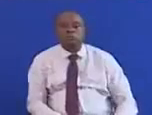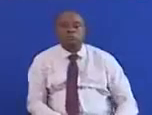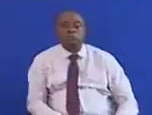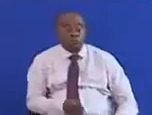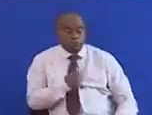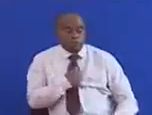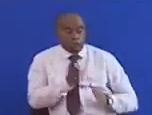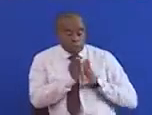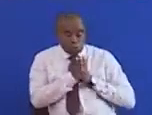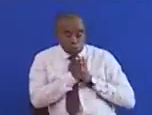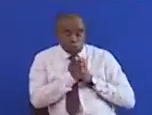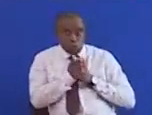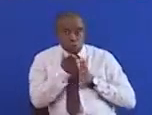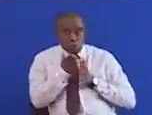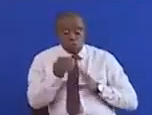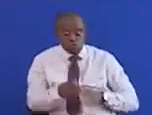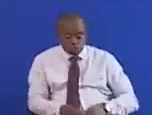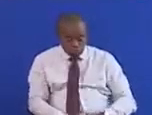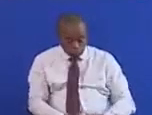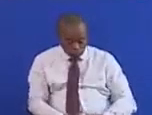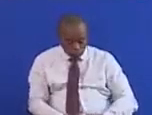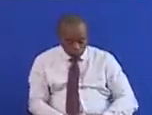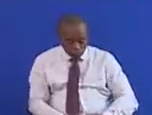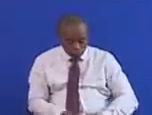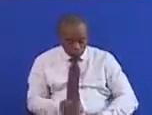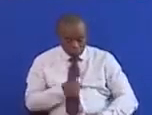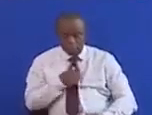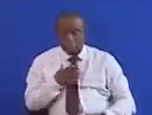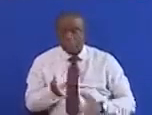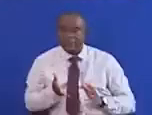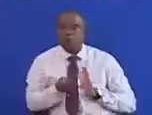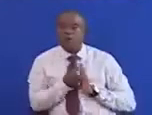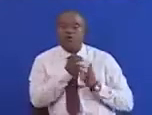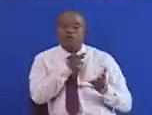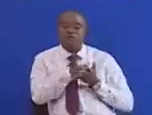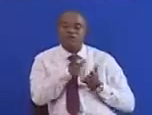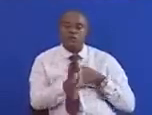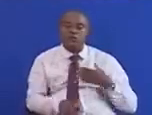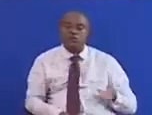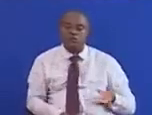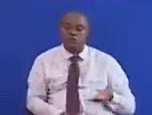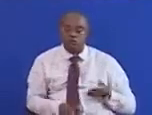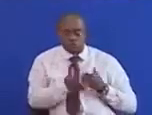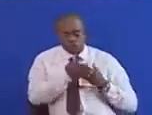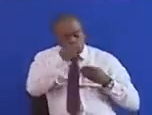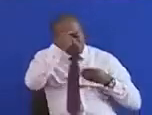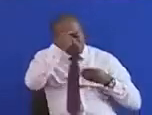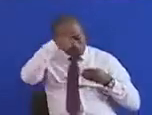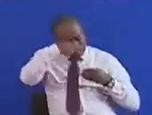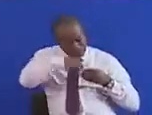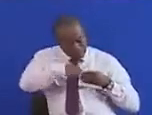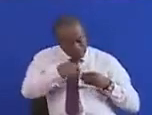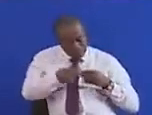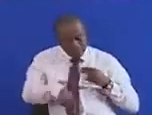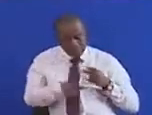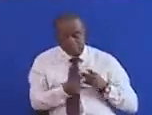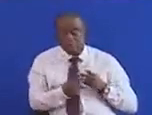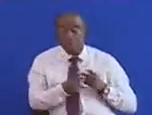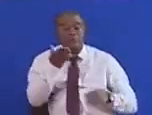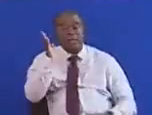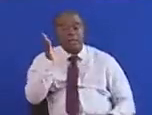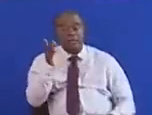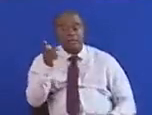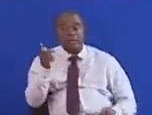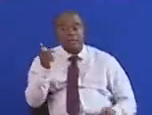Nakushukuru Mheshimiwa Mwenyekiti. Mimi nilikuwa nataka kupata ufafanuzi wa kina na commitment ya serikali, na